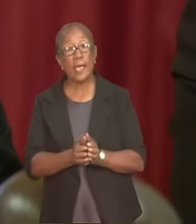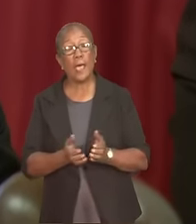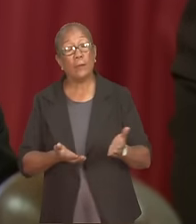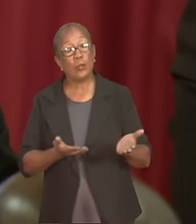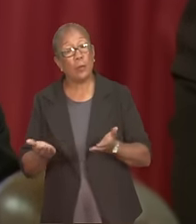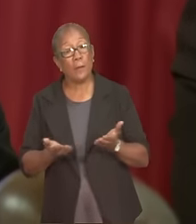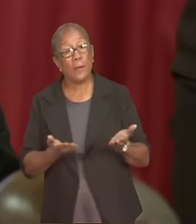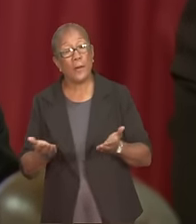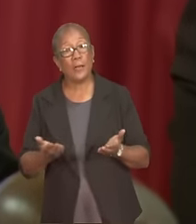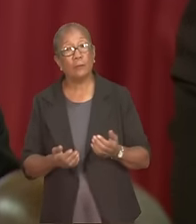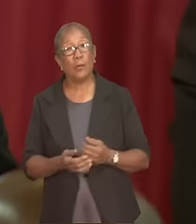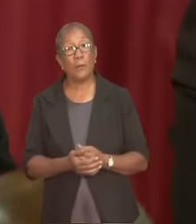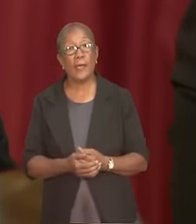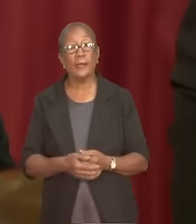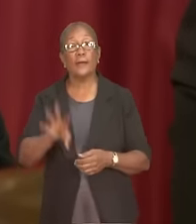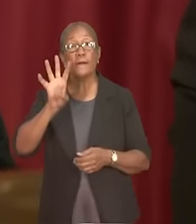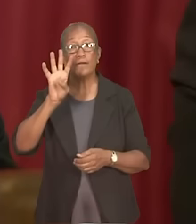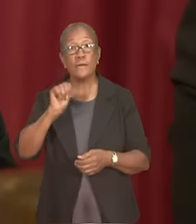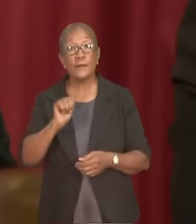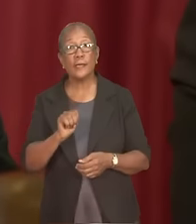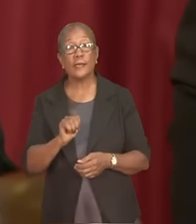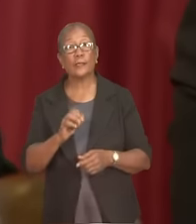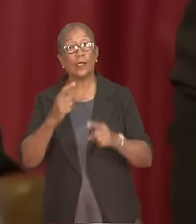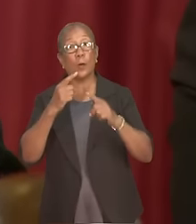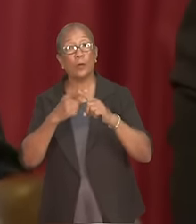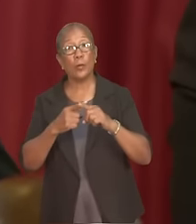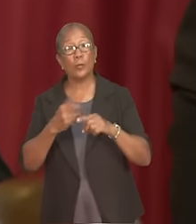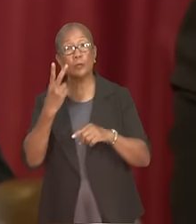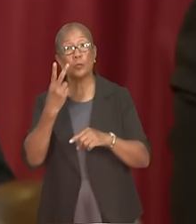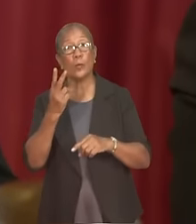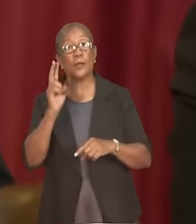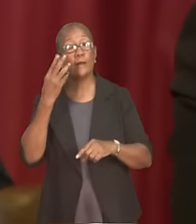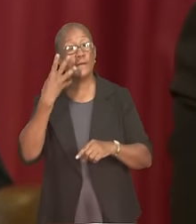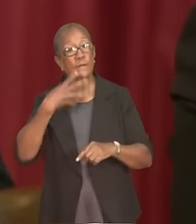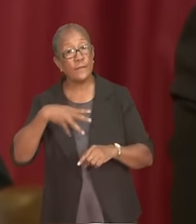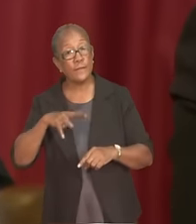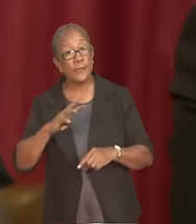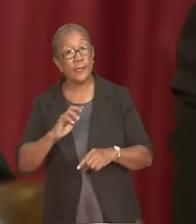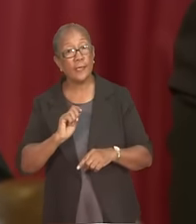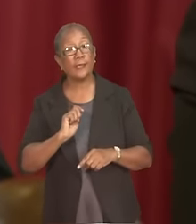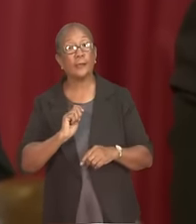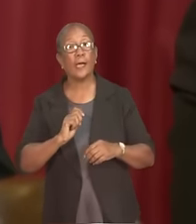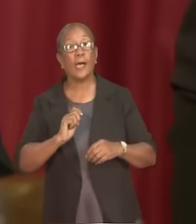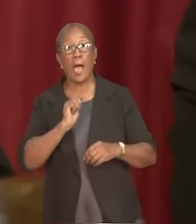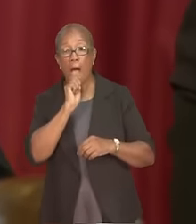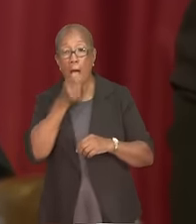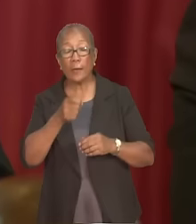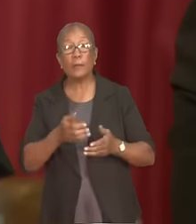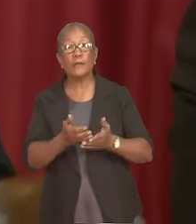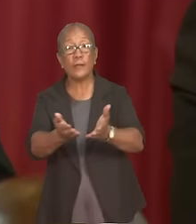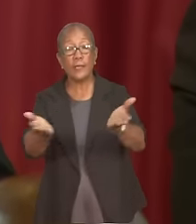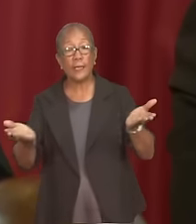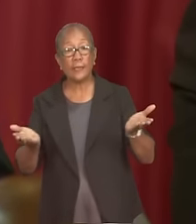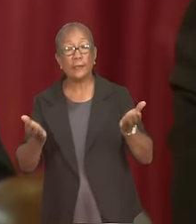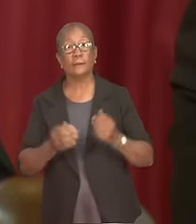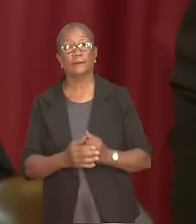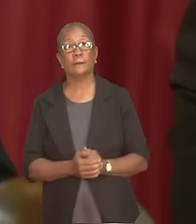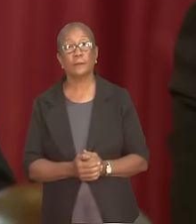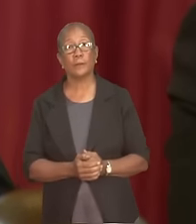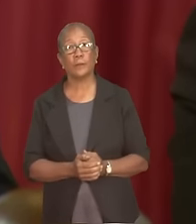een 40 plus 42 taal aanbevelingen gepresenteerd in een rapport.